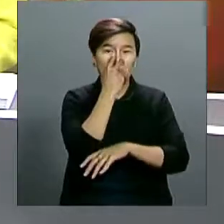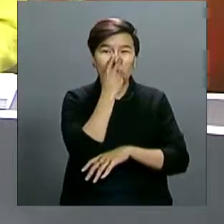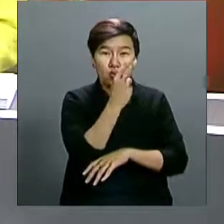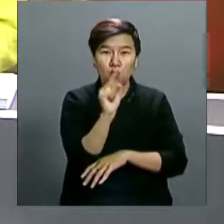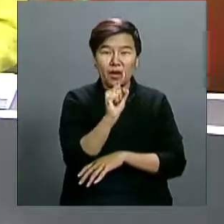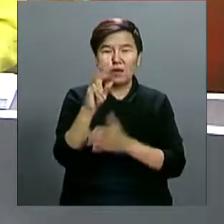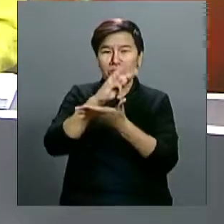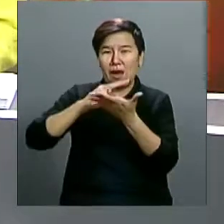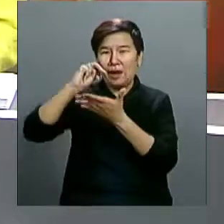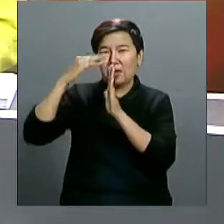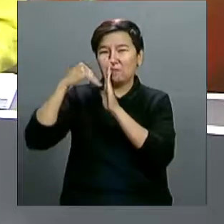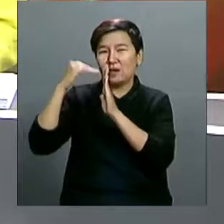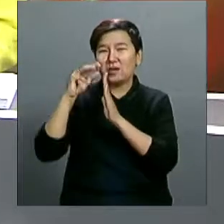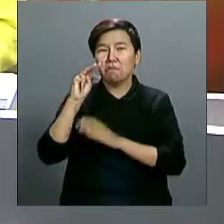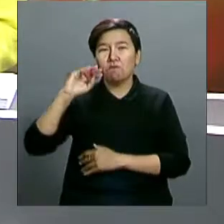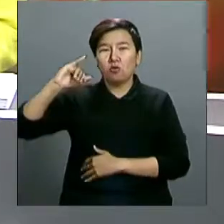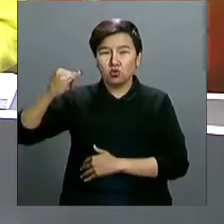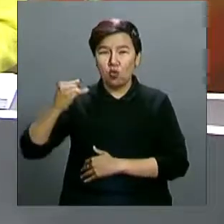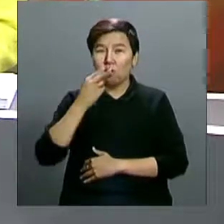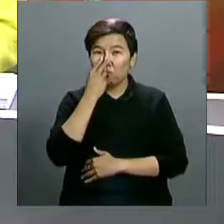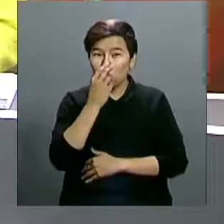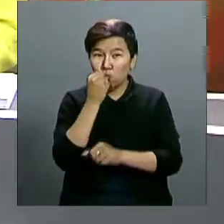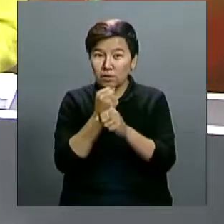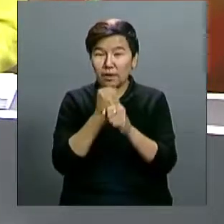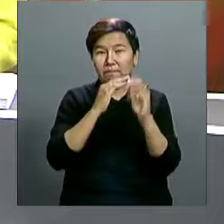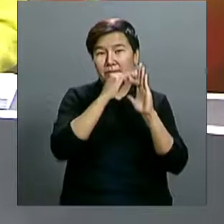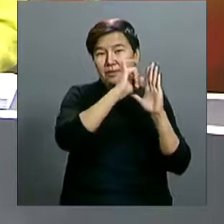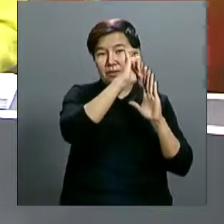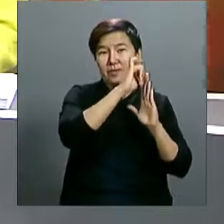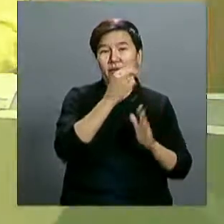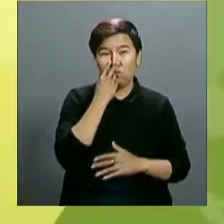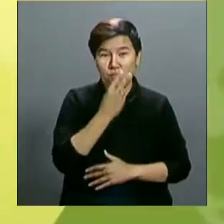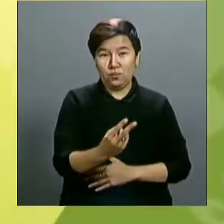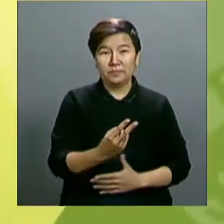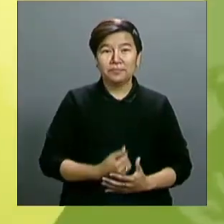การดูแลฝายของบ้านขุนแปะในจังหวัดเชียงใหม่ไปติดตามกันค่ะ